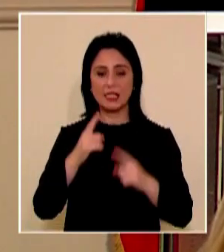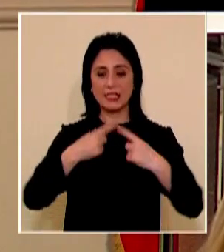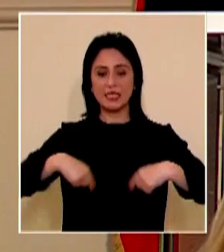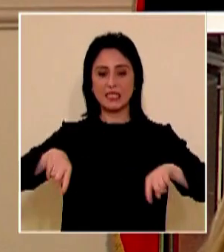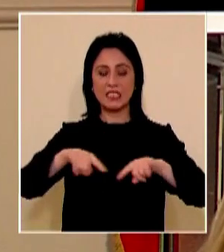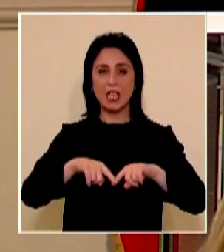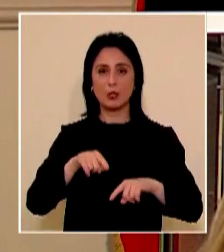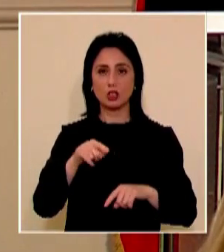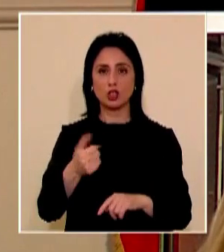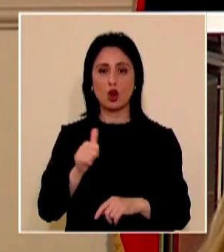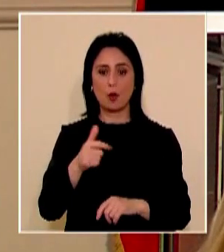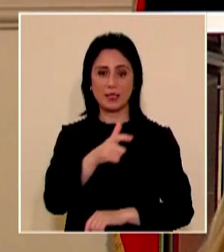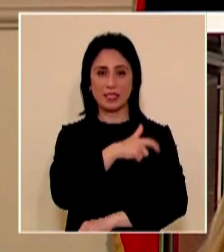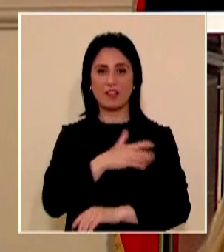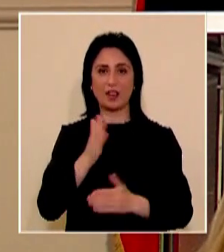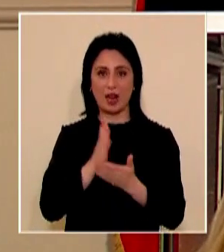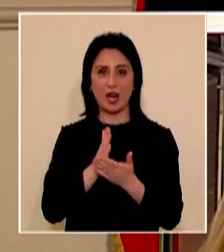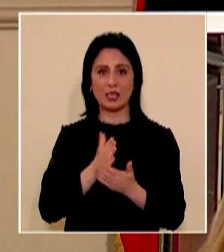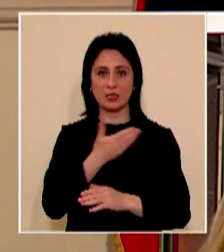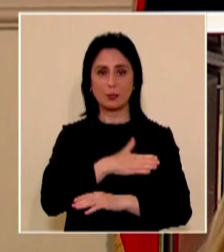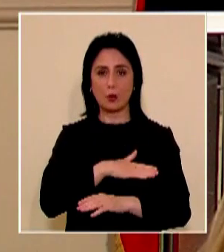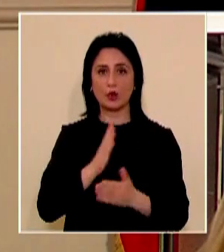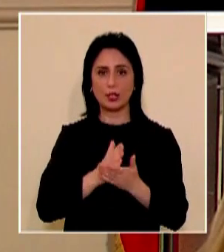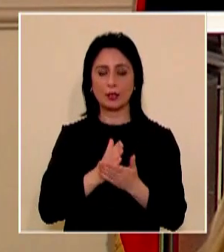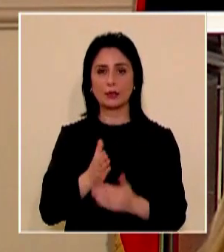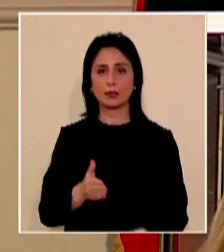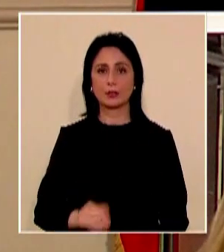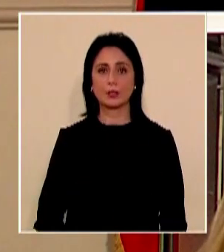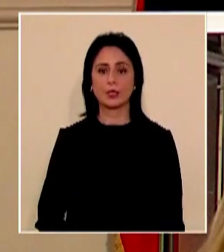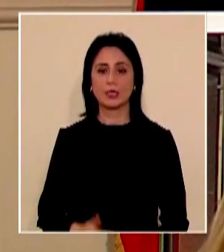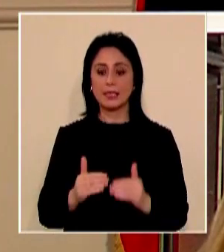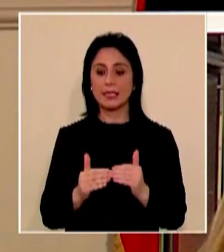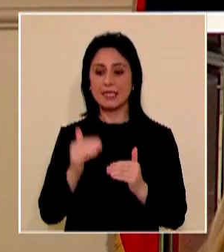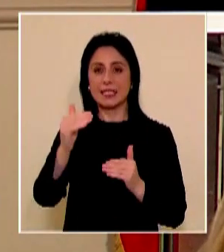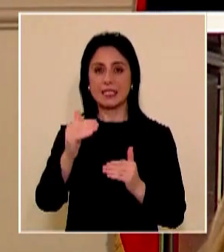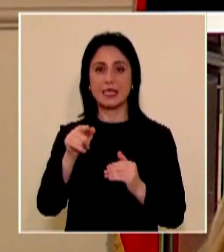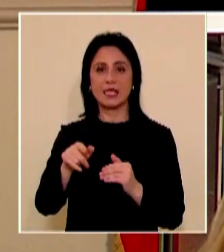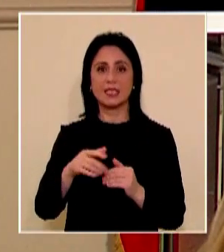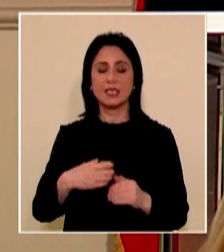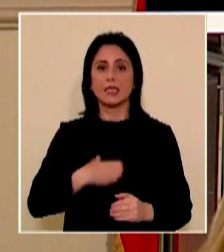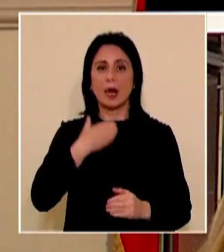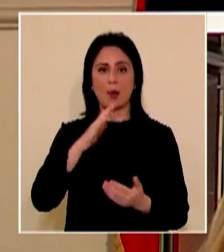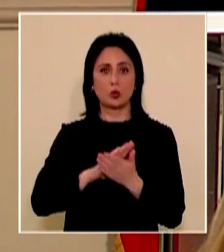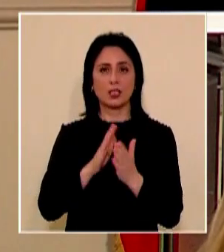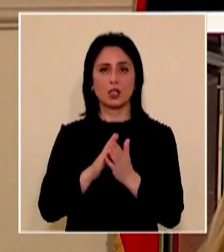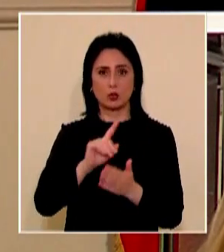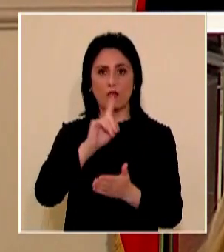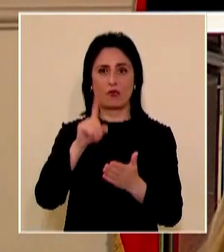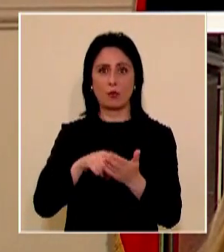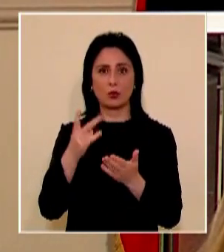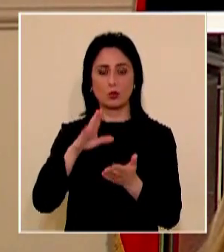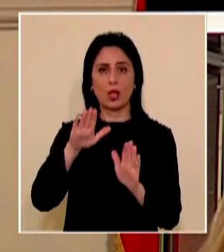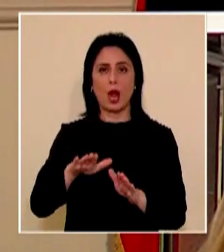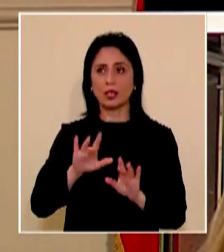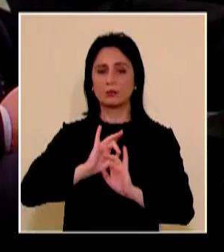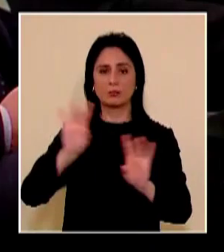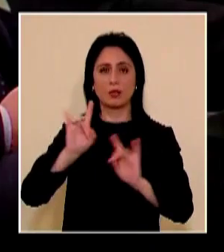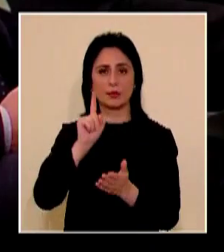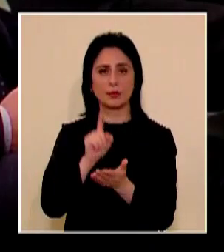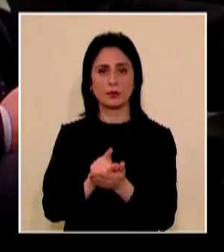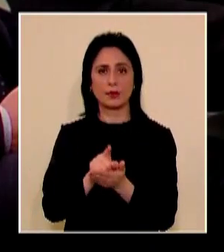jest członkiem. To jest rzeczywiście sytuacja dramatyczna i tam śmiało można mówić, że właśnie dokładnie prawa